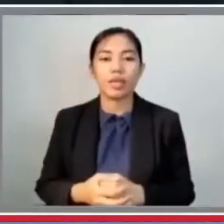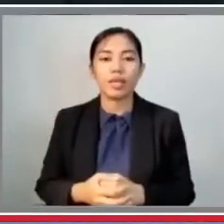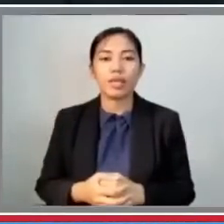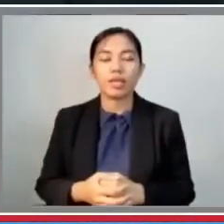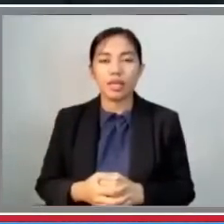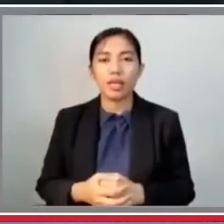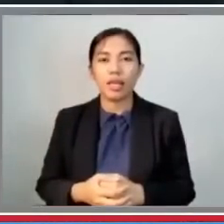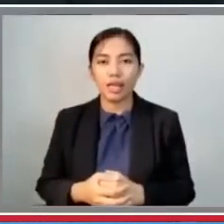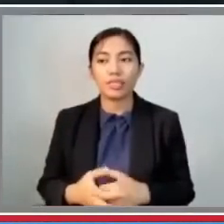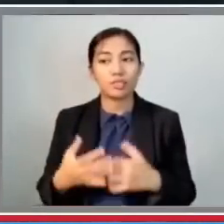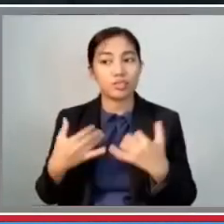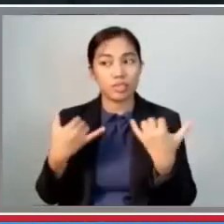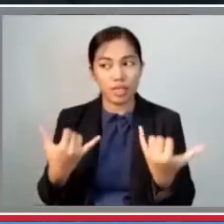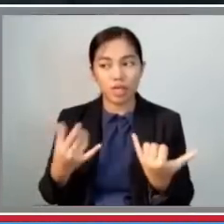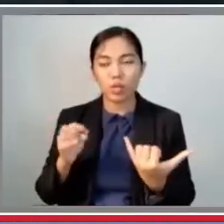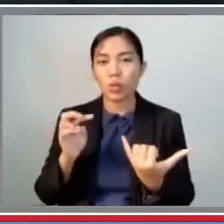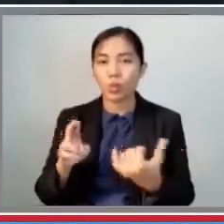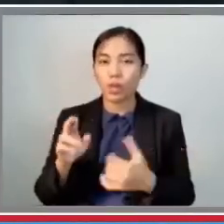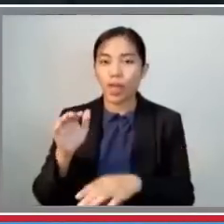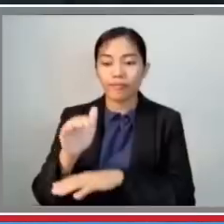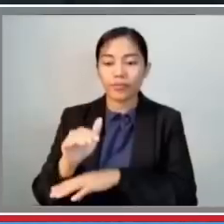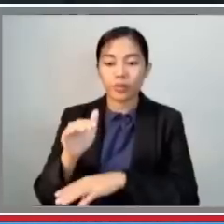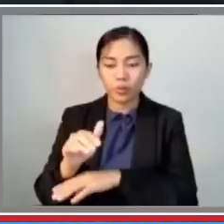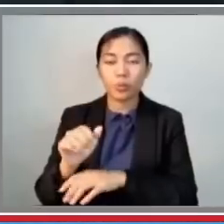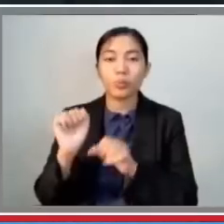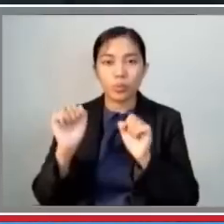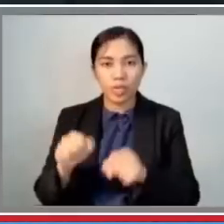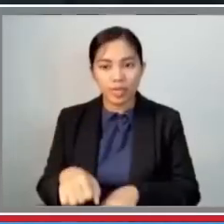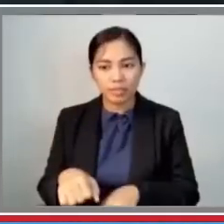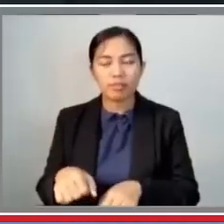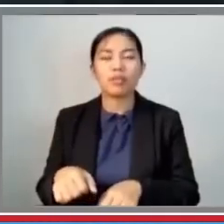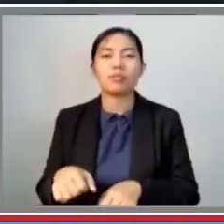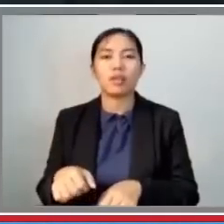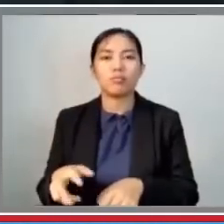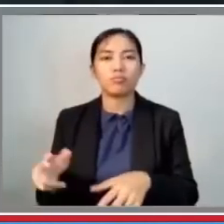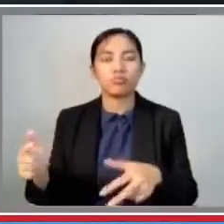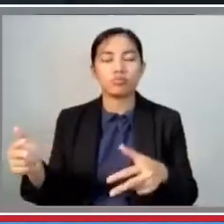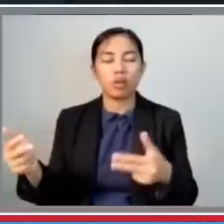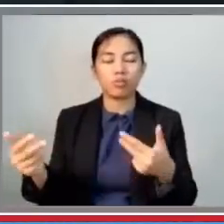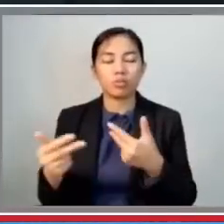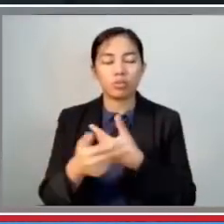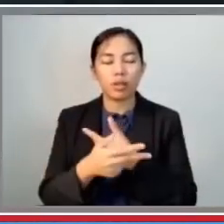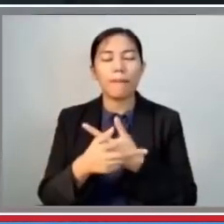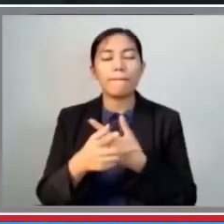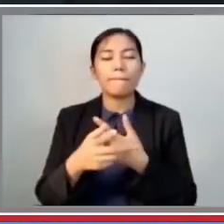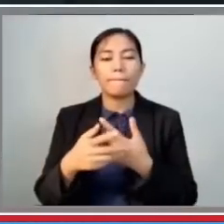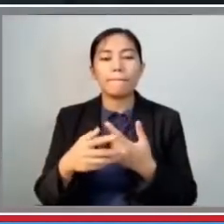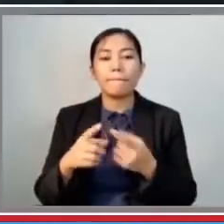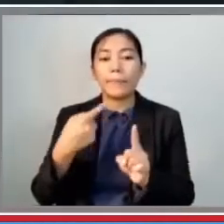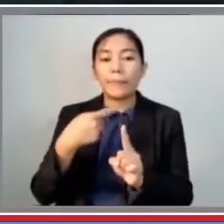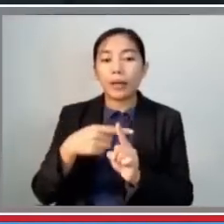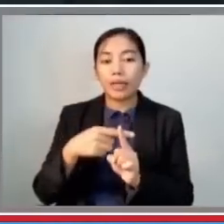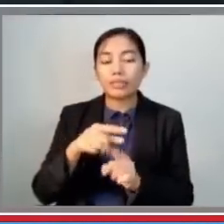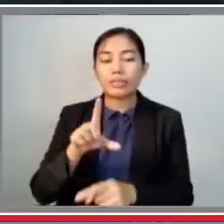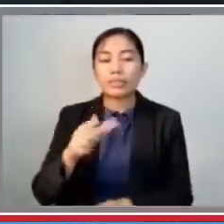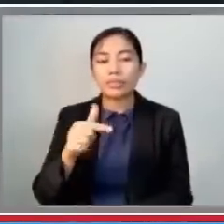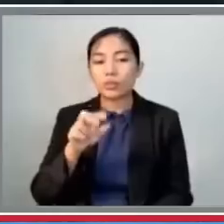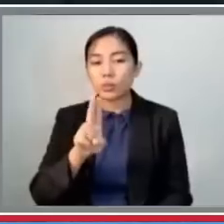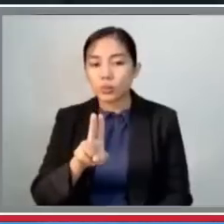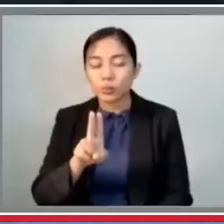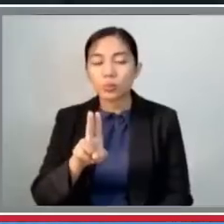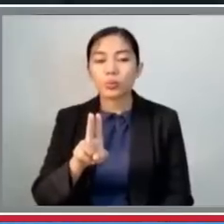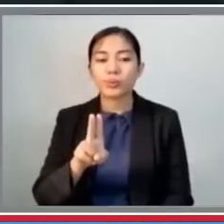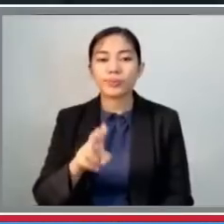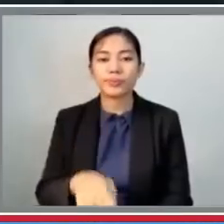ngayong hapon Ano po at ganun din po na yung ah ah mga local government units ng ah